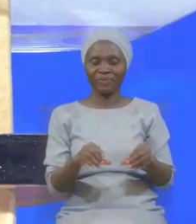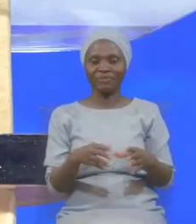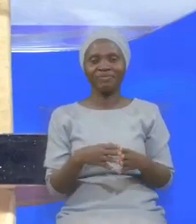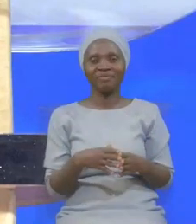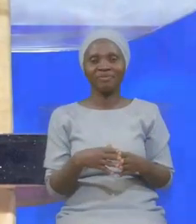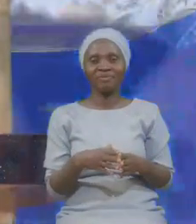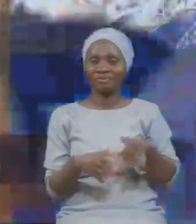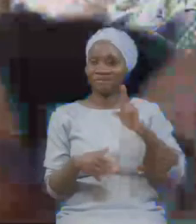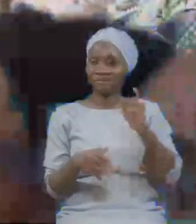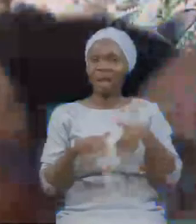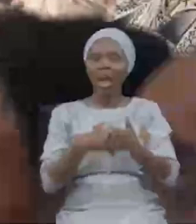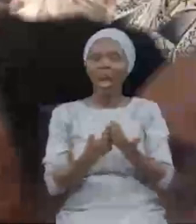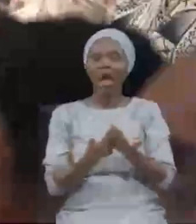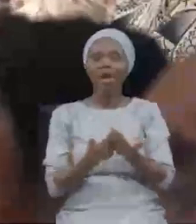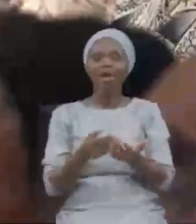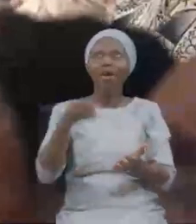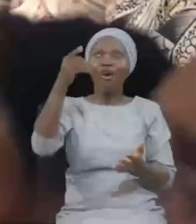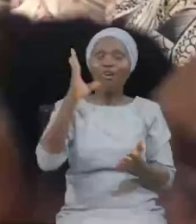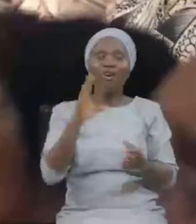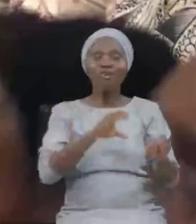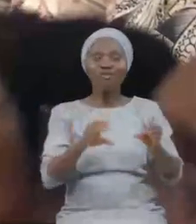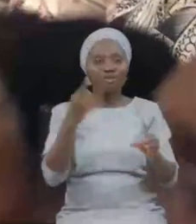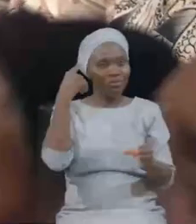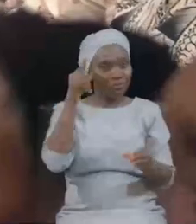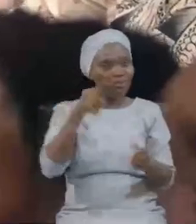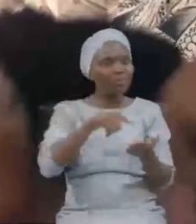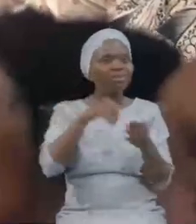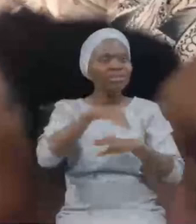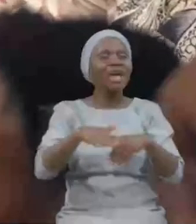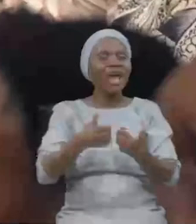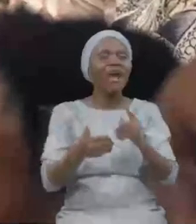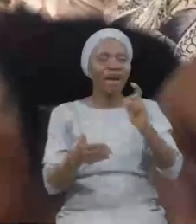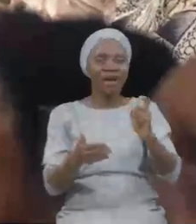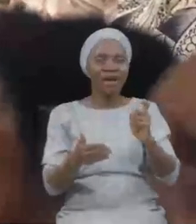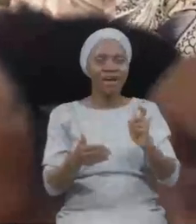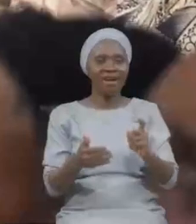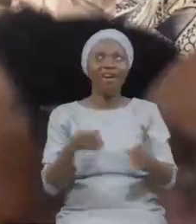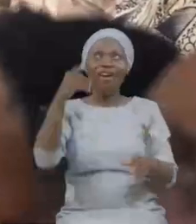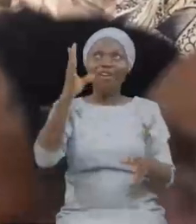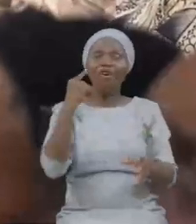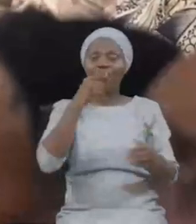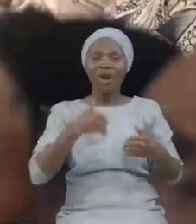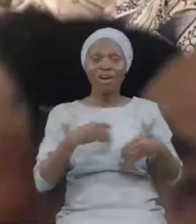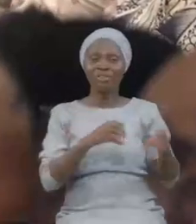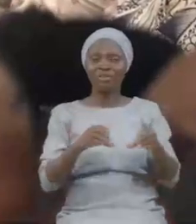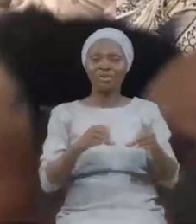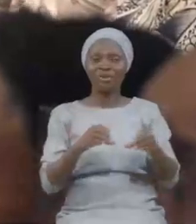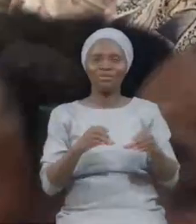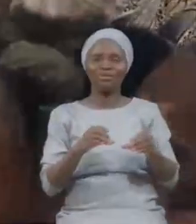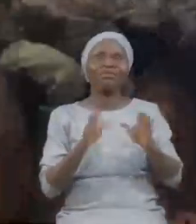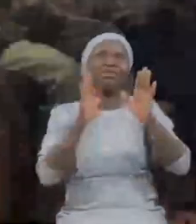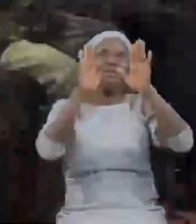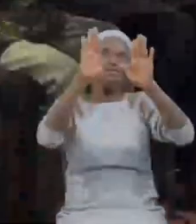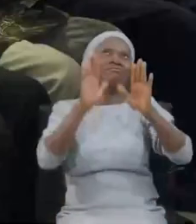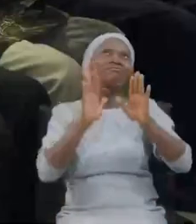Comment Dieu traite avec vous ce soir? Comment le Seigneur traite-t-il avec vous ce soir? Qui aura fait pour vous des